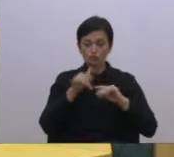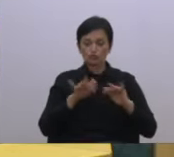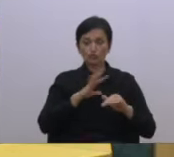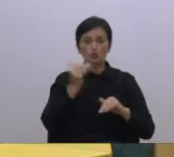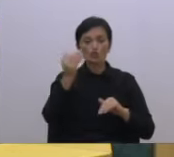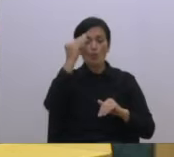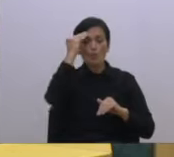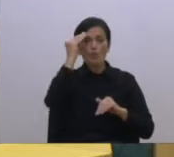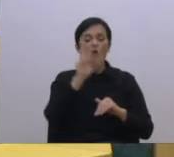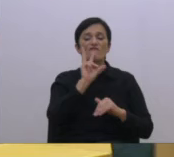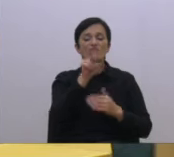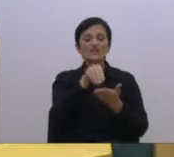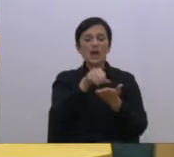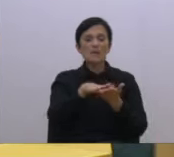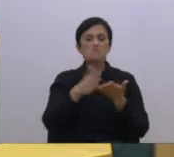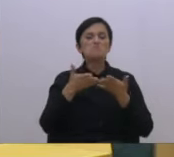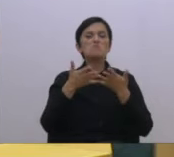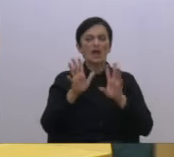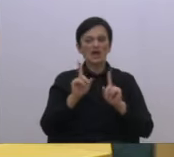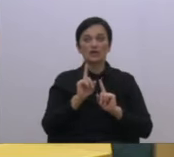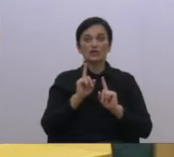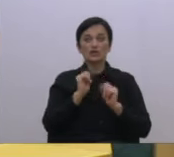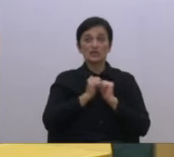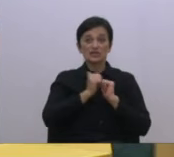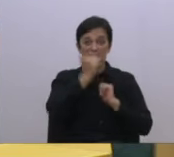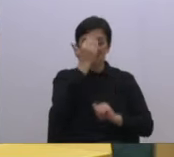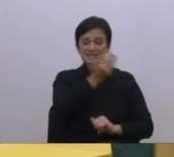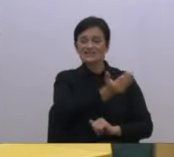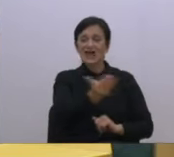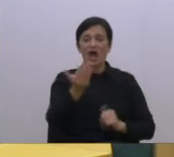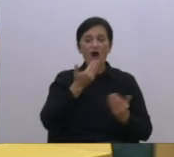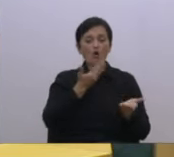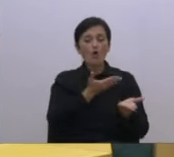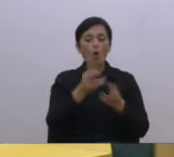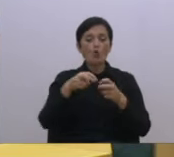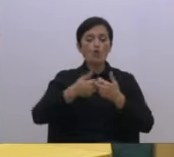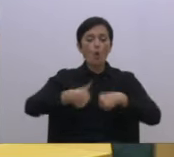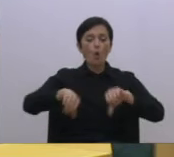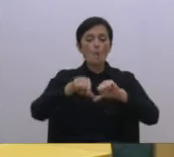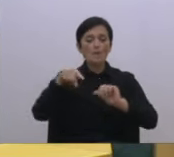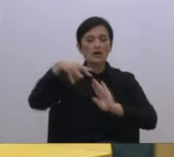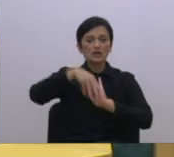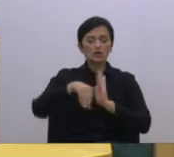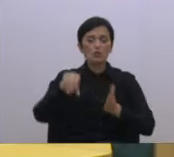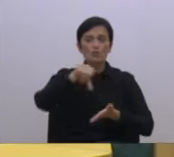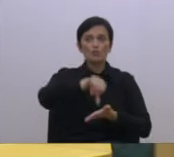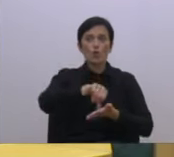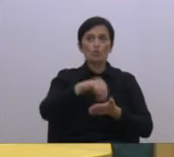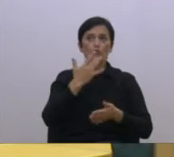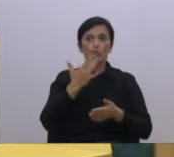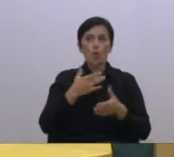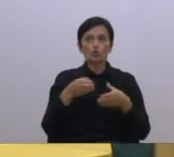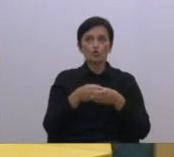პოზიცია დაიფიქსირებინა. უფრო მეტიც, საყოველთაო განხილვის კომისიაში მონაწილეობდა პოლიტიკური